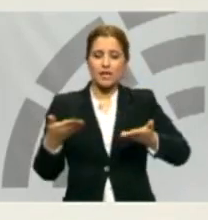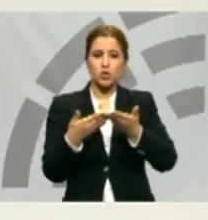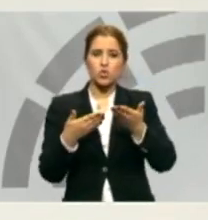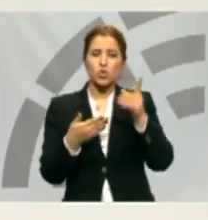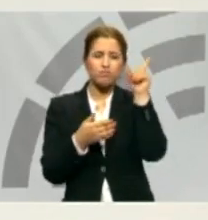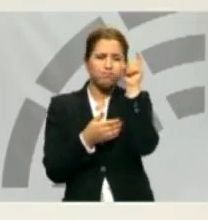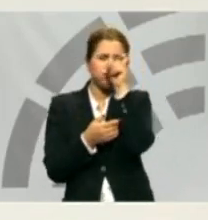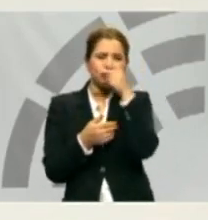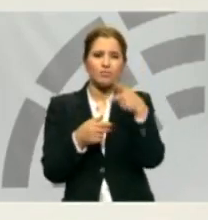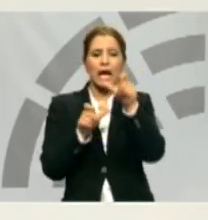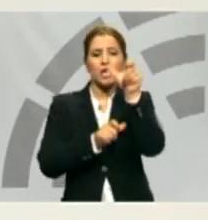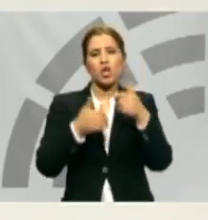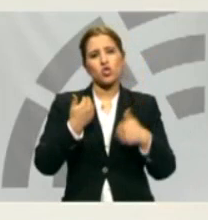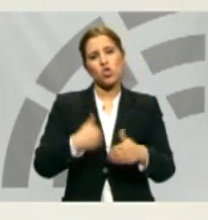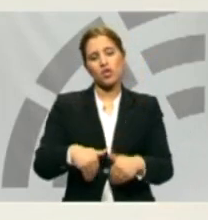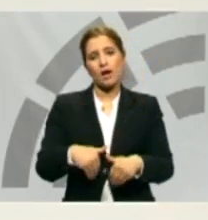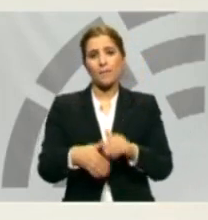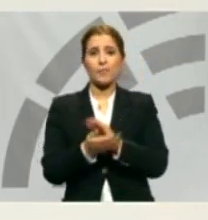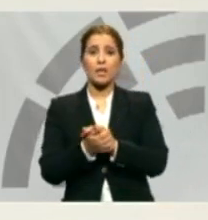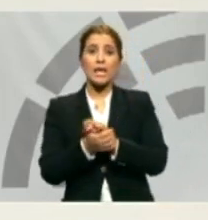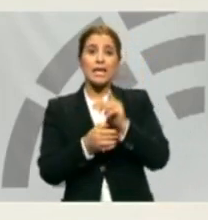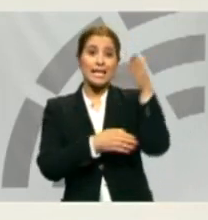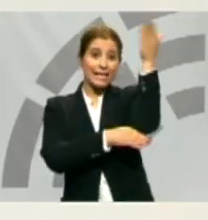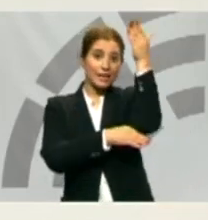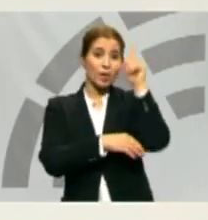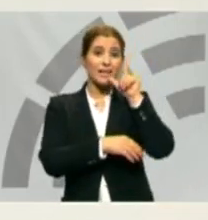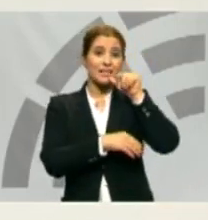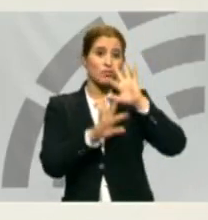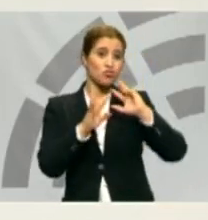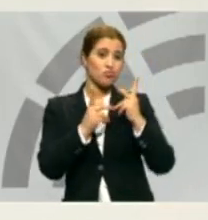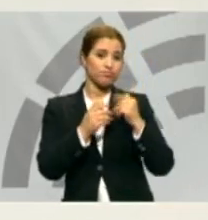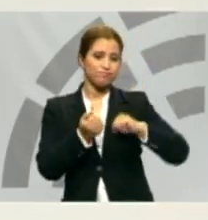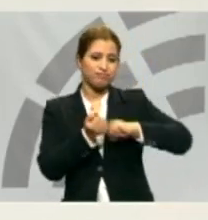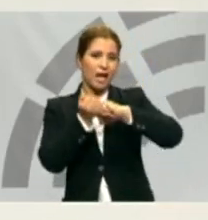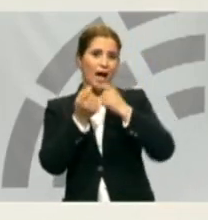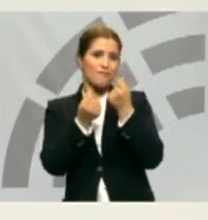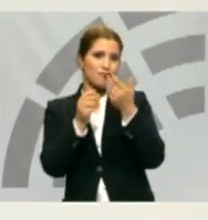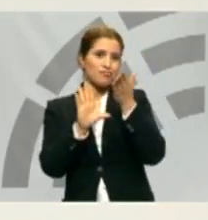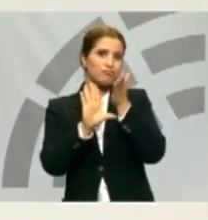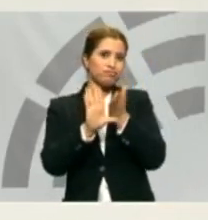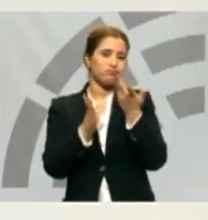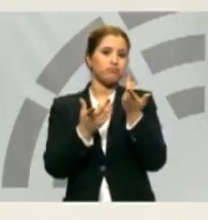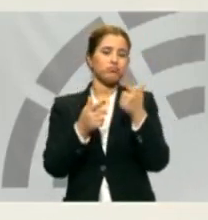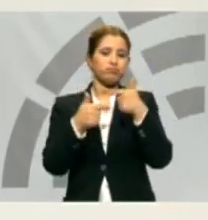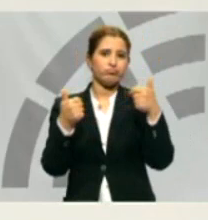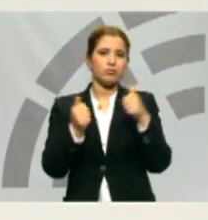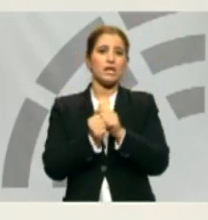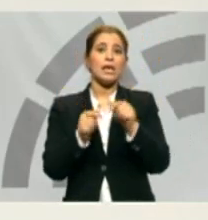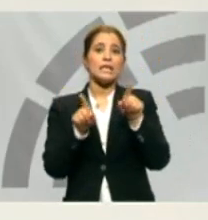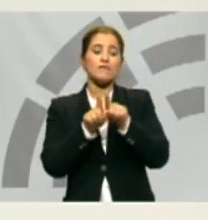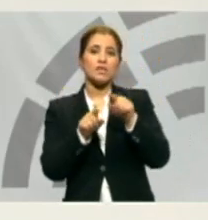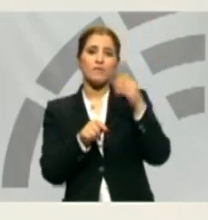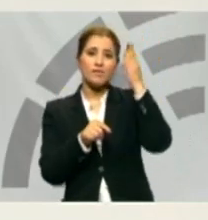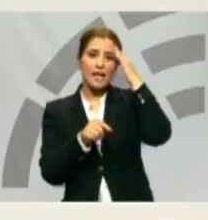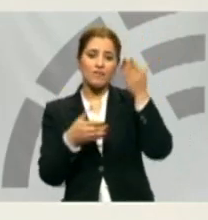الاصحاب الاحتياجات الخصوصيه وانوا من واجب الدوله دعمهم اكثر ماديا ومعنويا صحيا ولانه يعرف